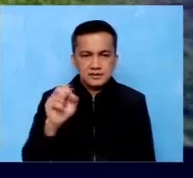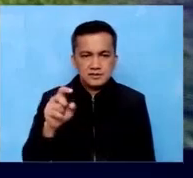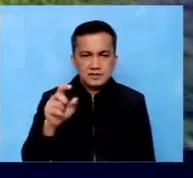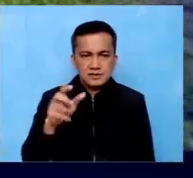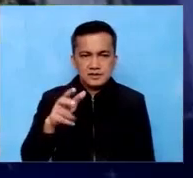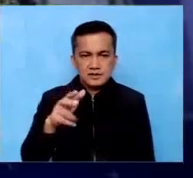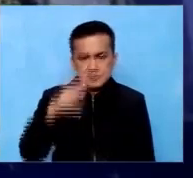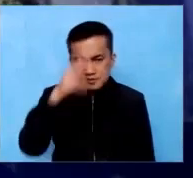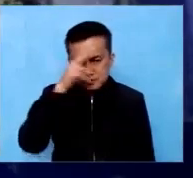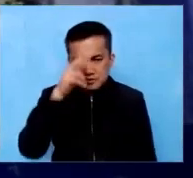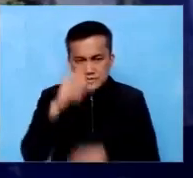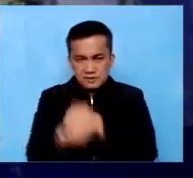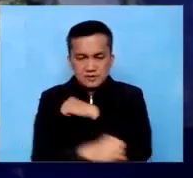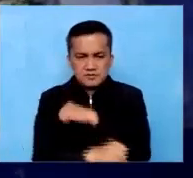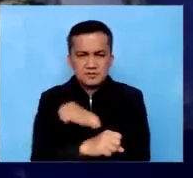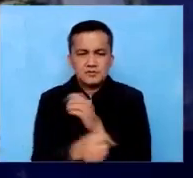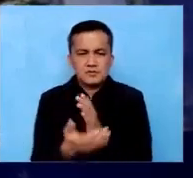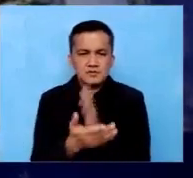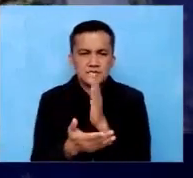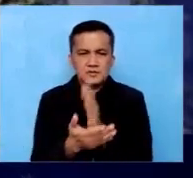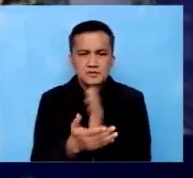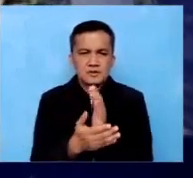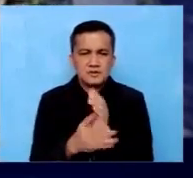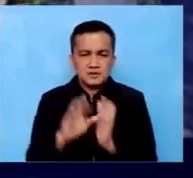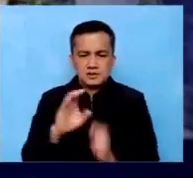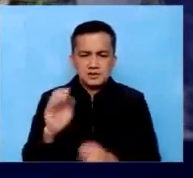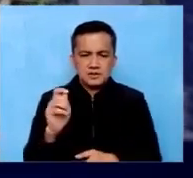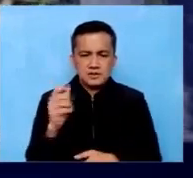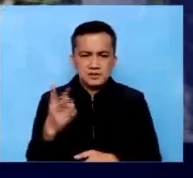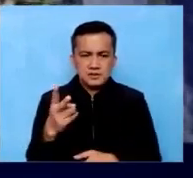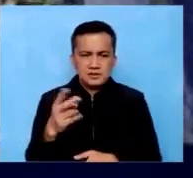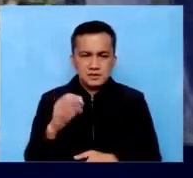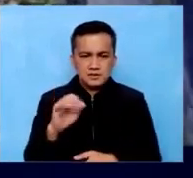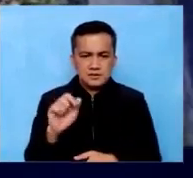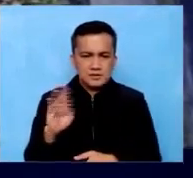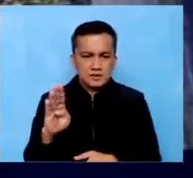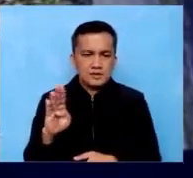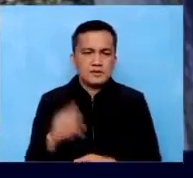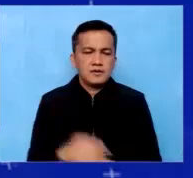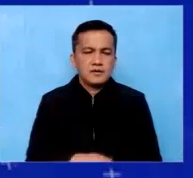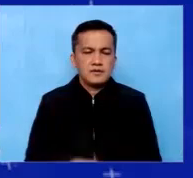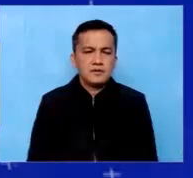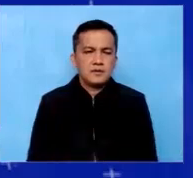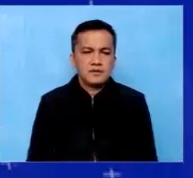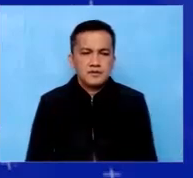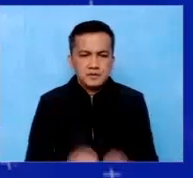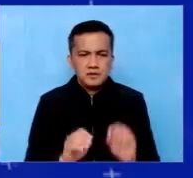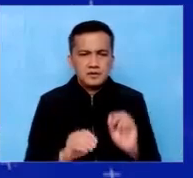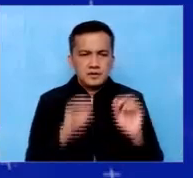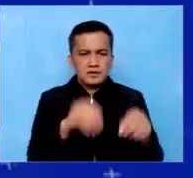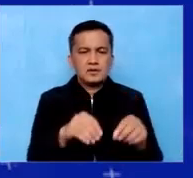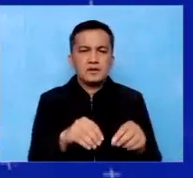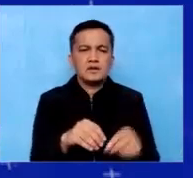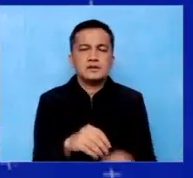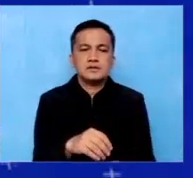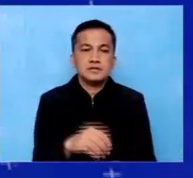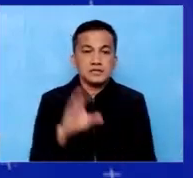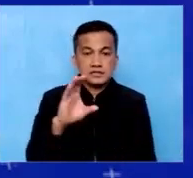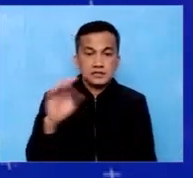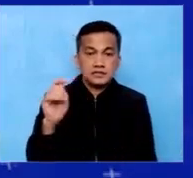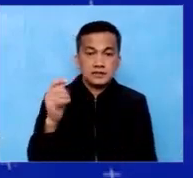natangay. Baliwala raw ang pinakabit nilang CCTV nitong Pebrero. Nagpalagay na nga po ng CCTV